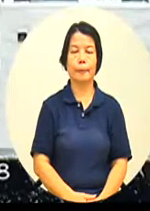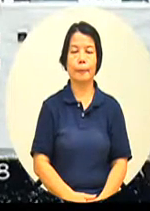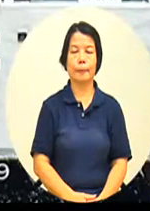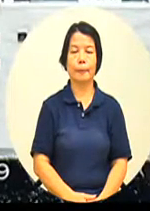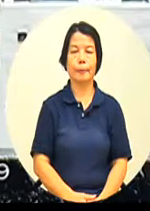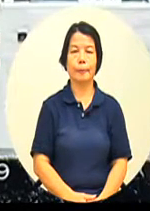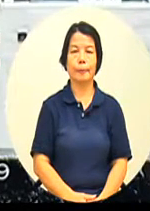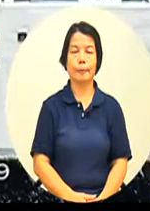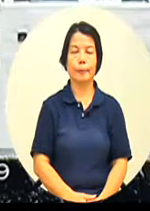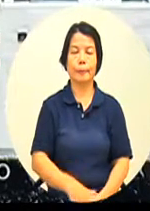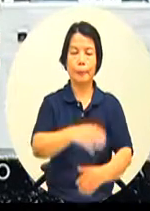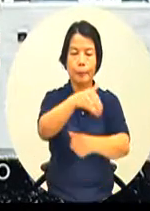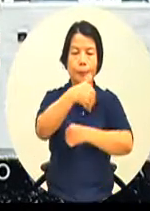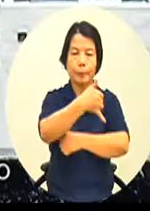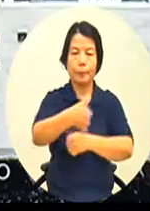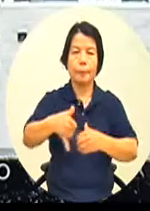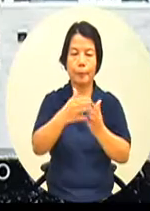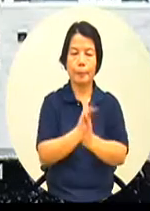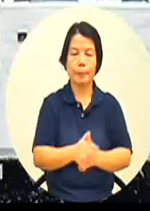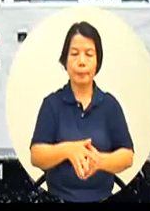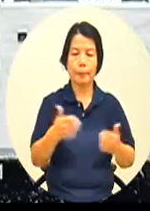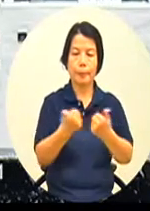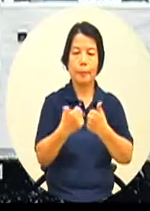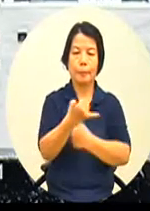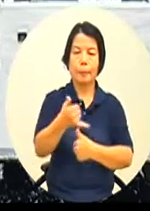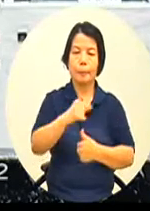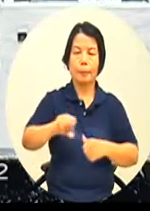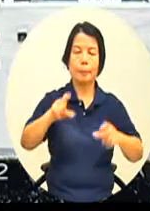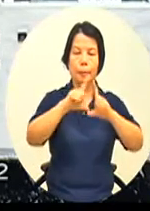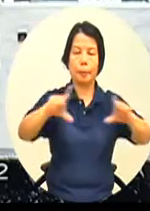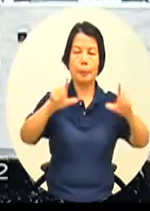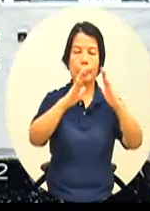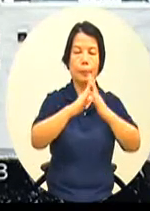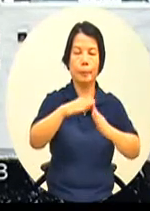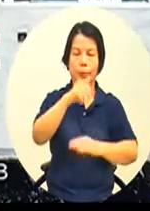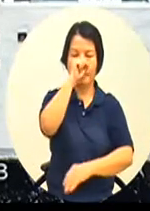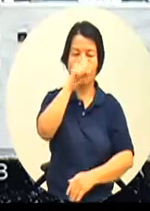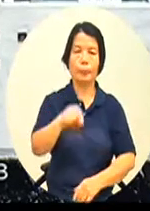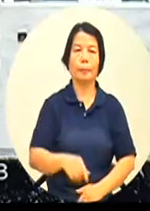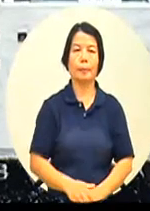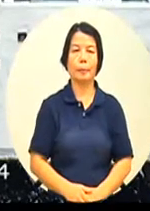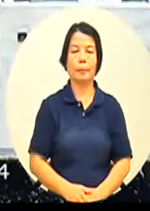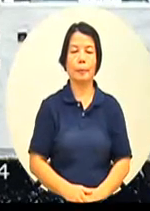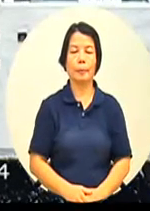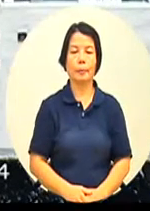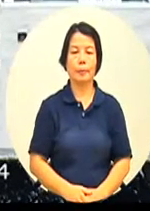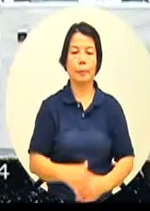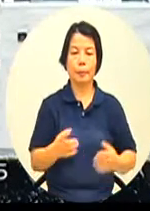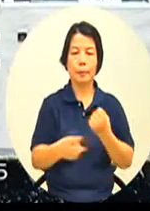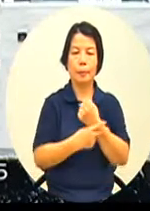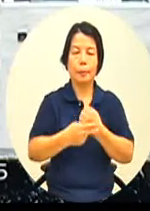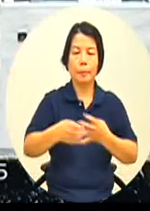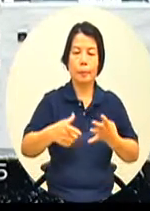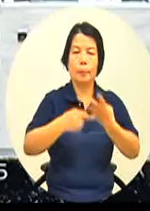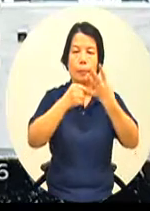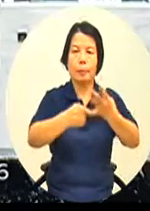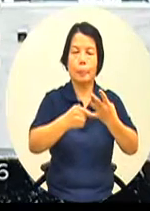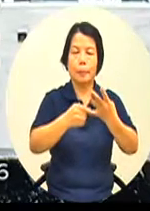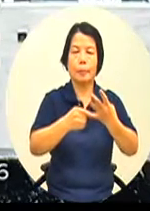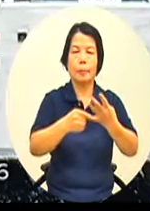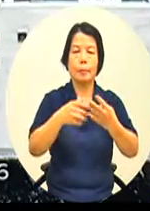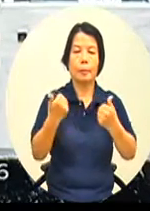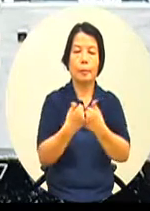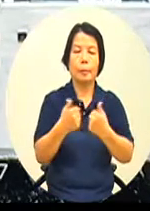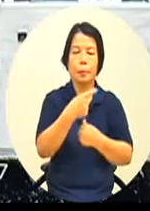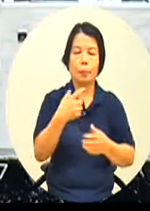您召集人、各位议员女士先生，大家好。我想新鸿门贵会第二届第四次定期大会的开议，个人